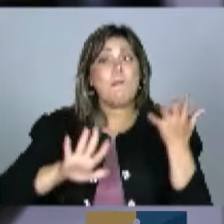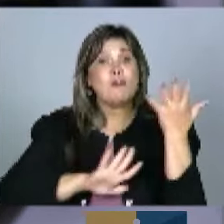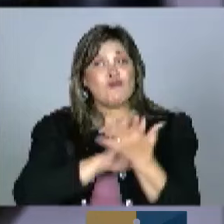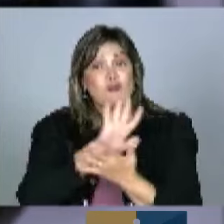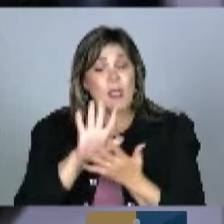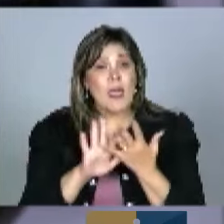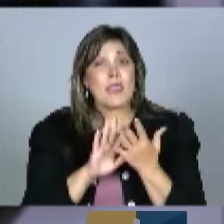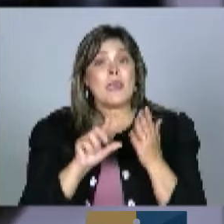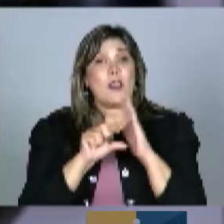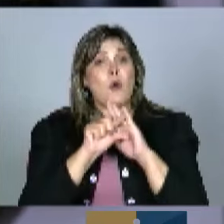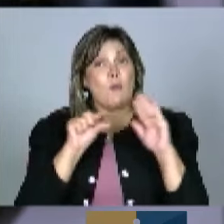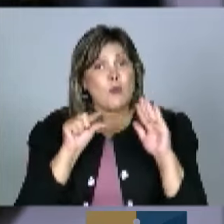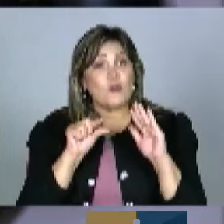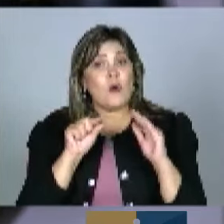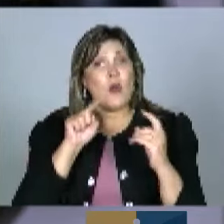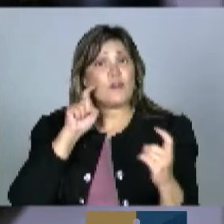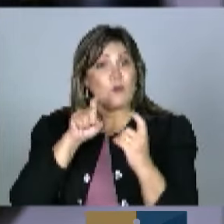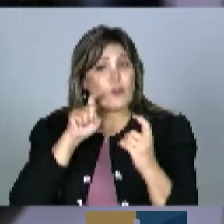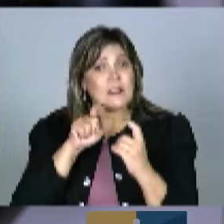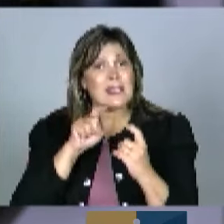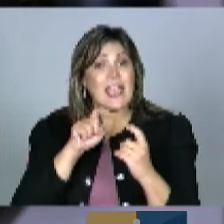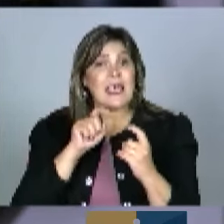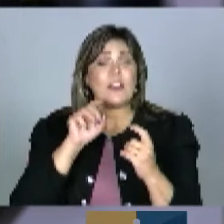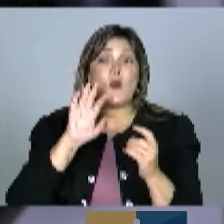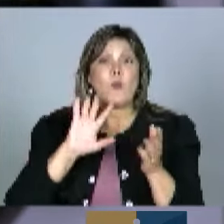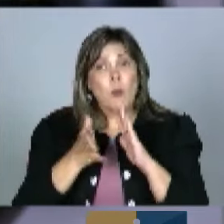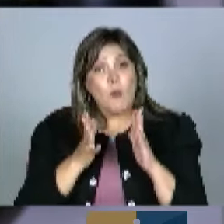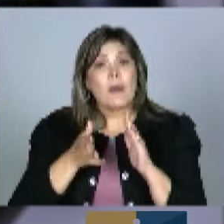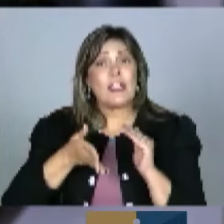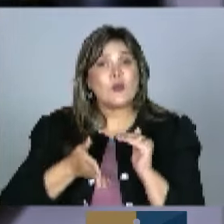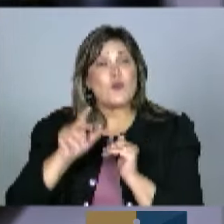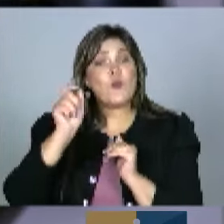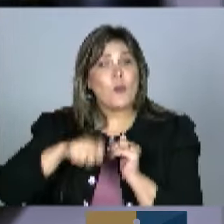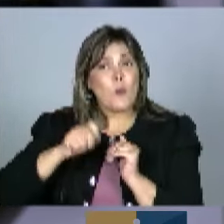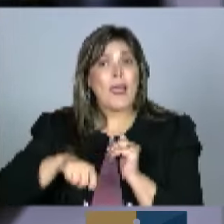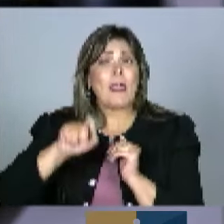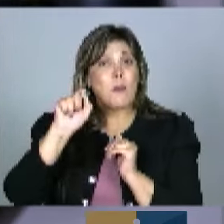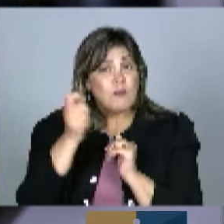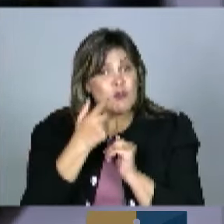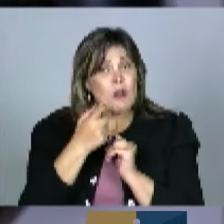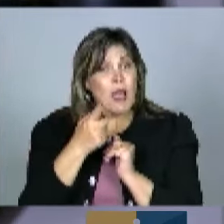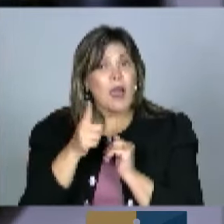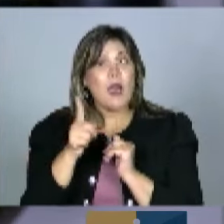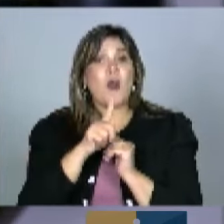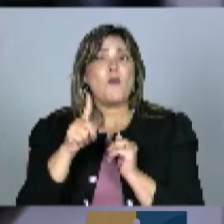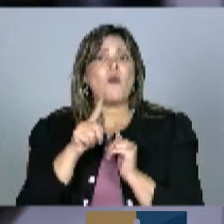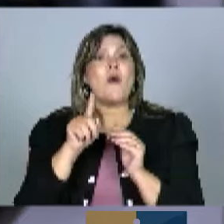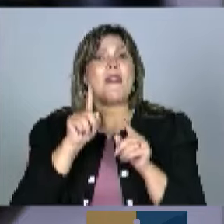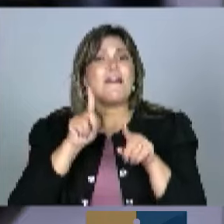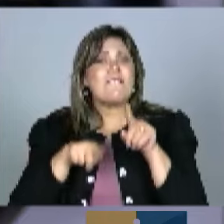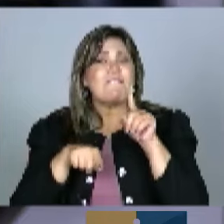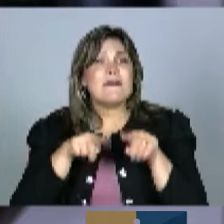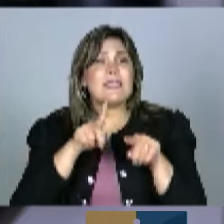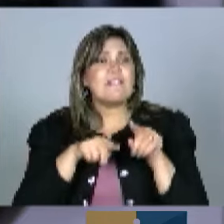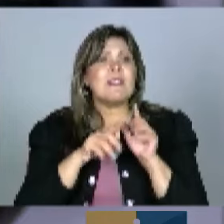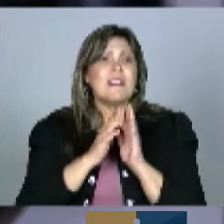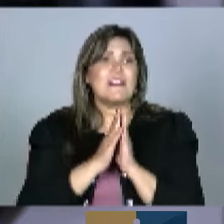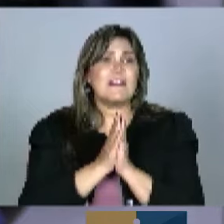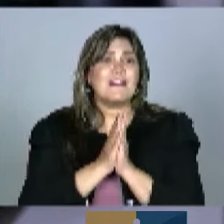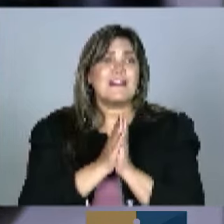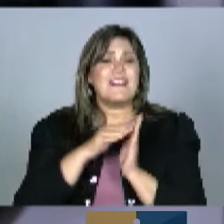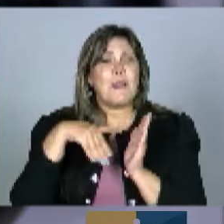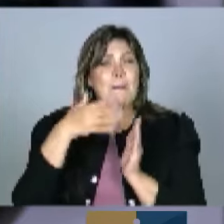يجوز فيها والمنازعات يجوز فيها لجول القضاء المستعجل ولا موضوعات معينه بس الاستاذ ثروه معانا بقاله فتره من قبل